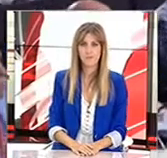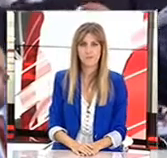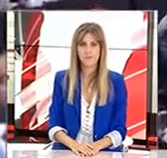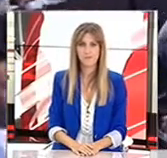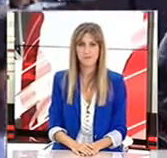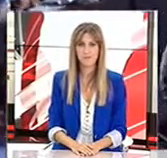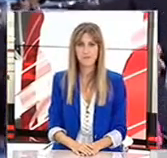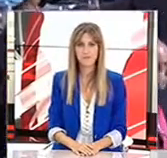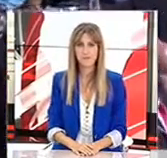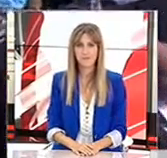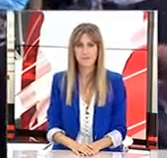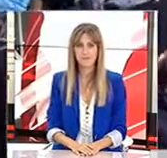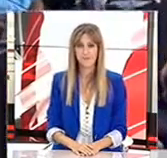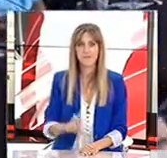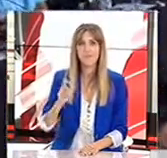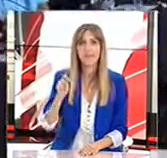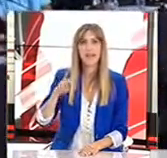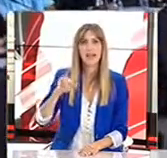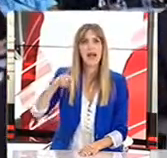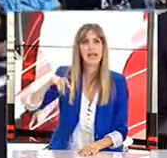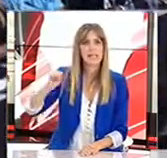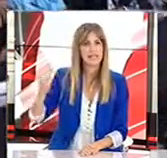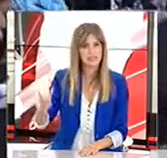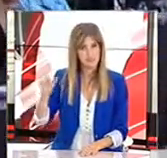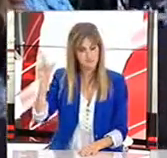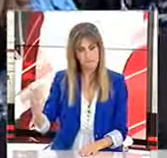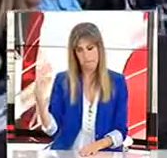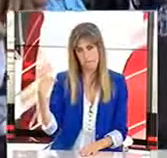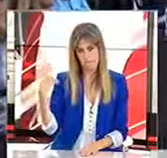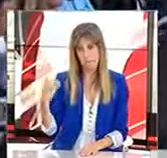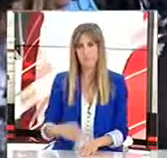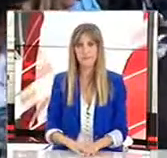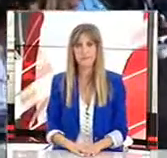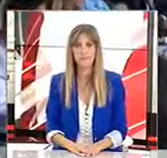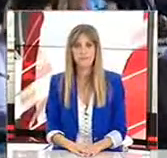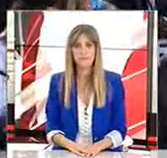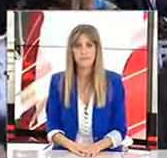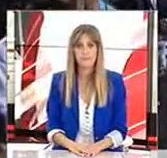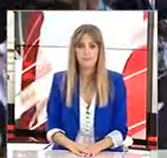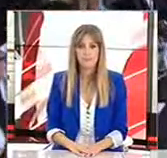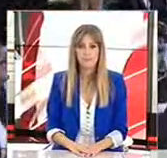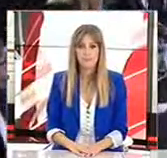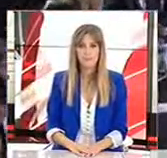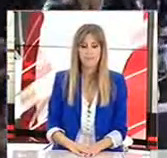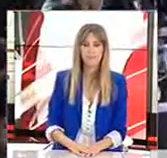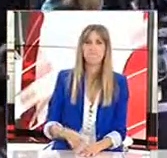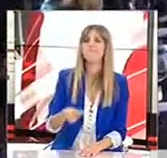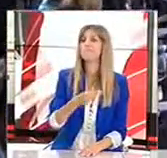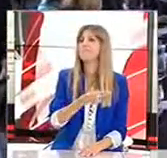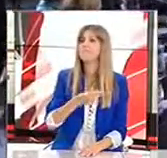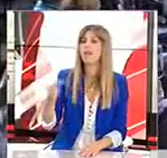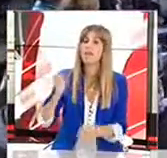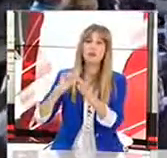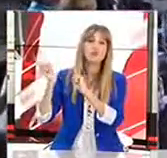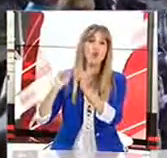Εδώ, μπροστά σας. Εσείς ένας προοδευτικός πολιτικός, γιατί φοβάστε τη λαϊκή ετιμιγορία στο Σκοπιανό? Πώς